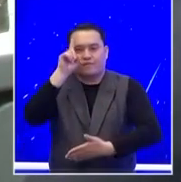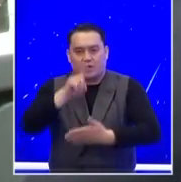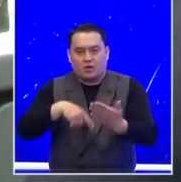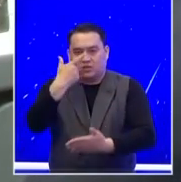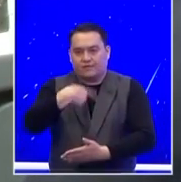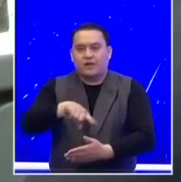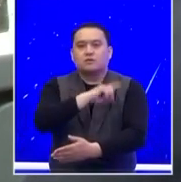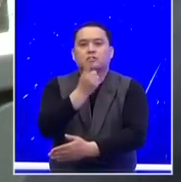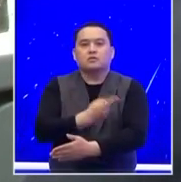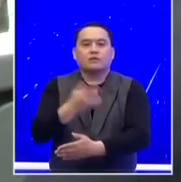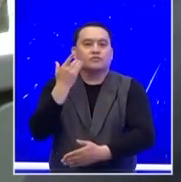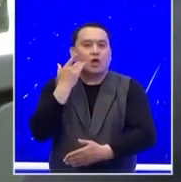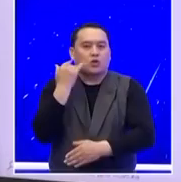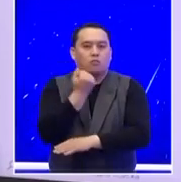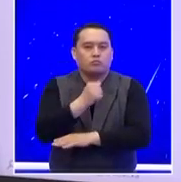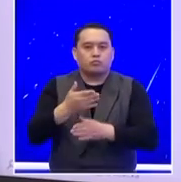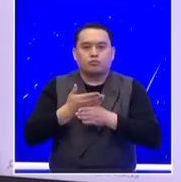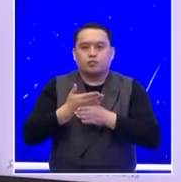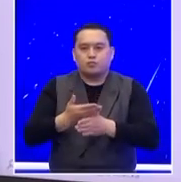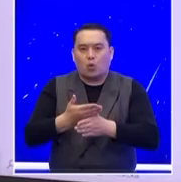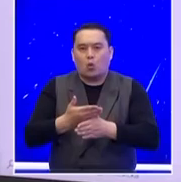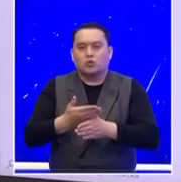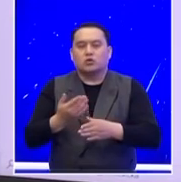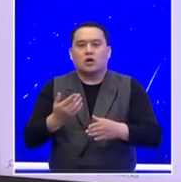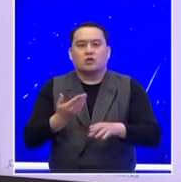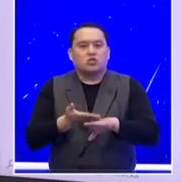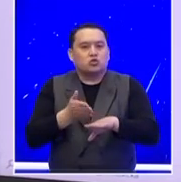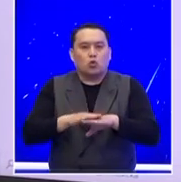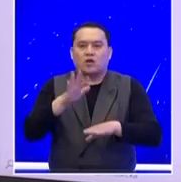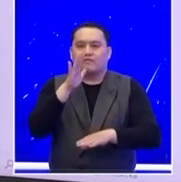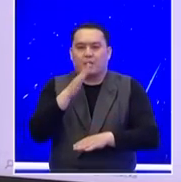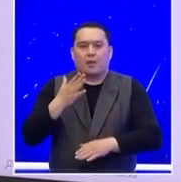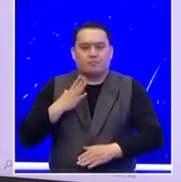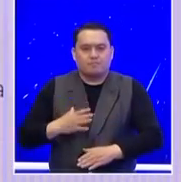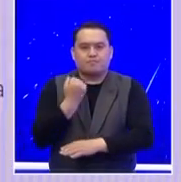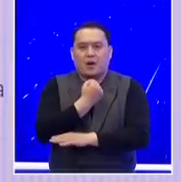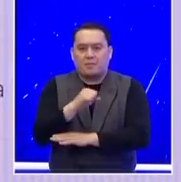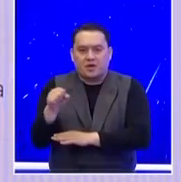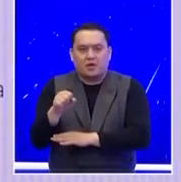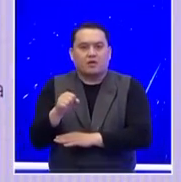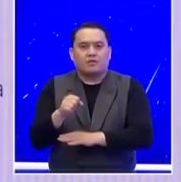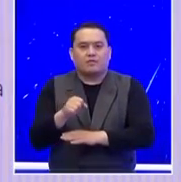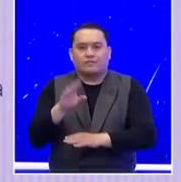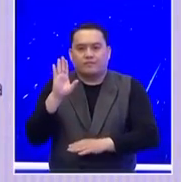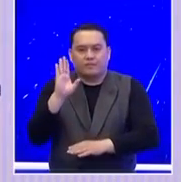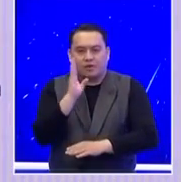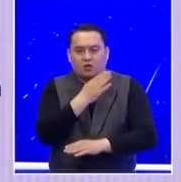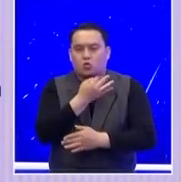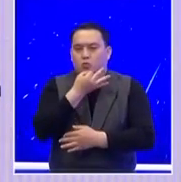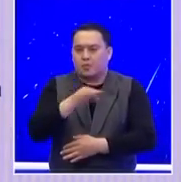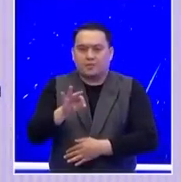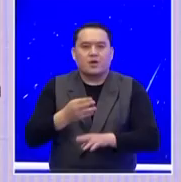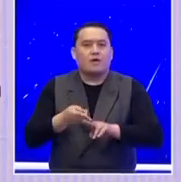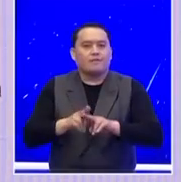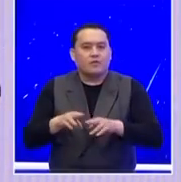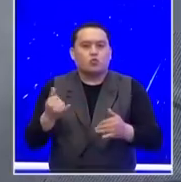силы, которые всегда приходят на помощь в час суровых испытаний, нам удастся одержать победу в борьбе с невидимым врагом. Тем более